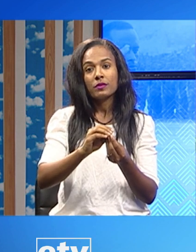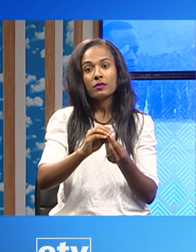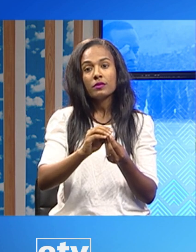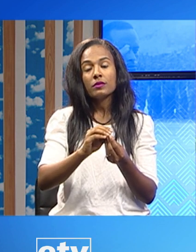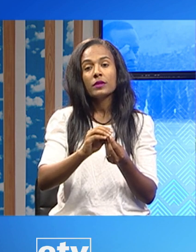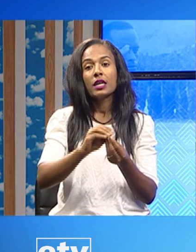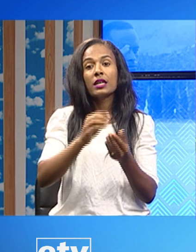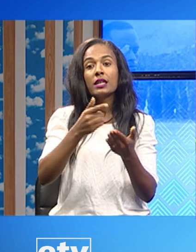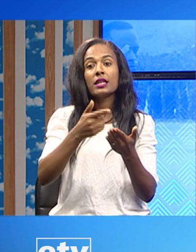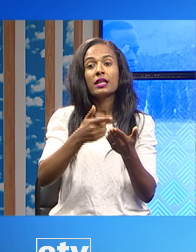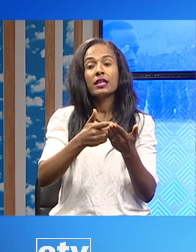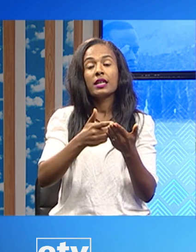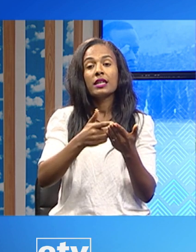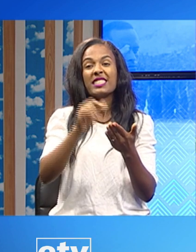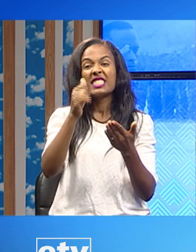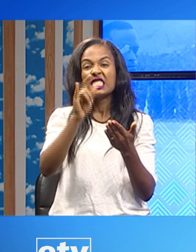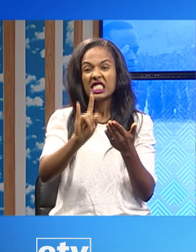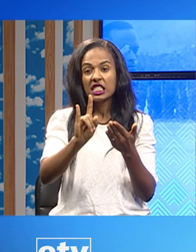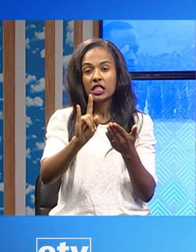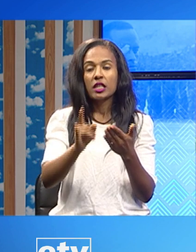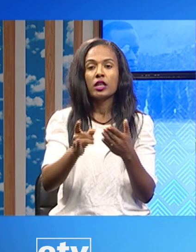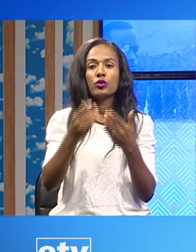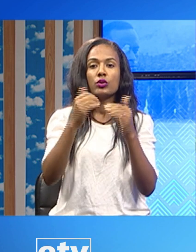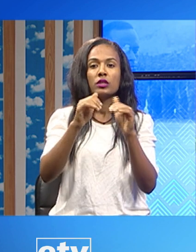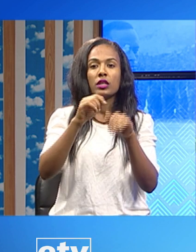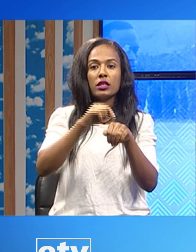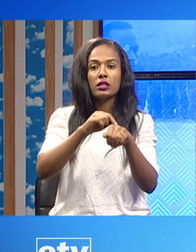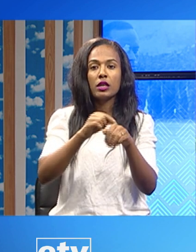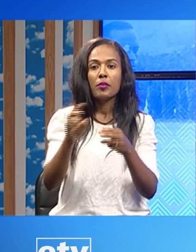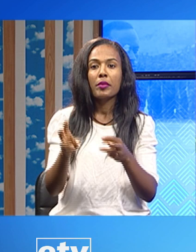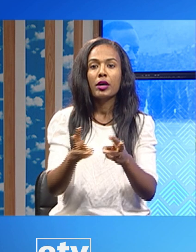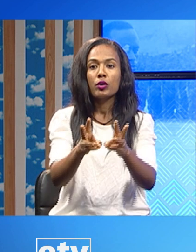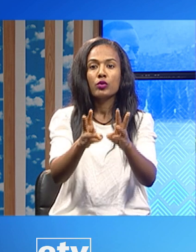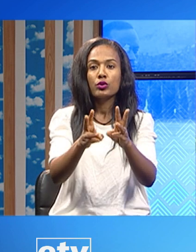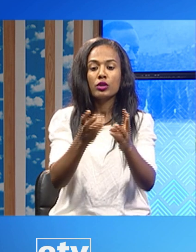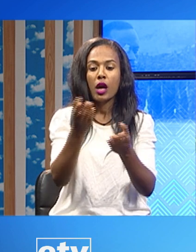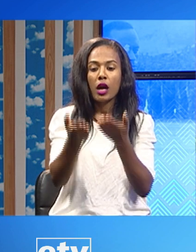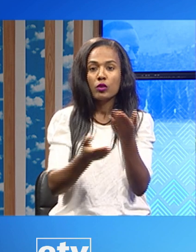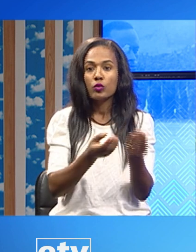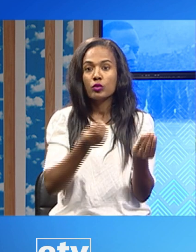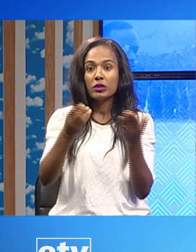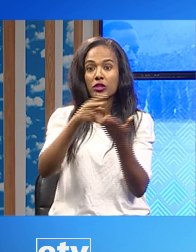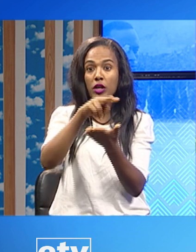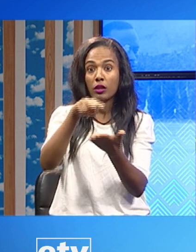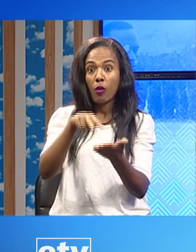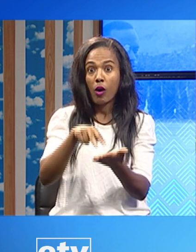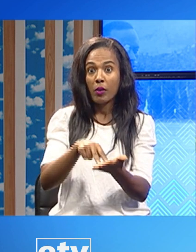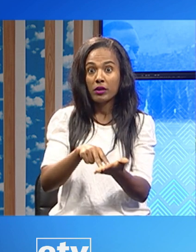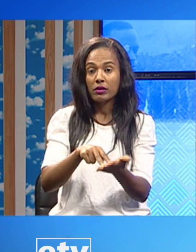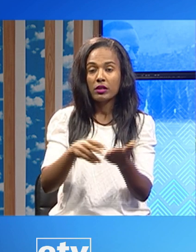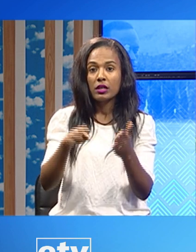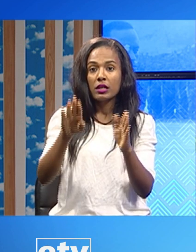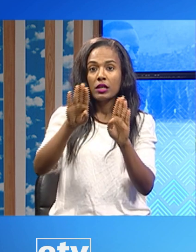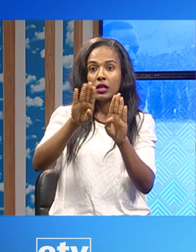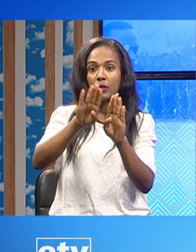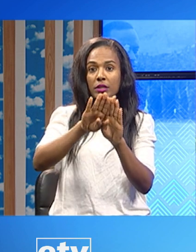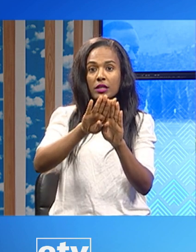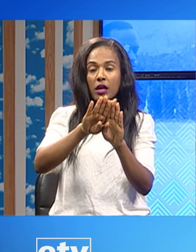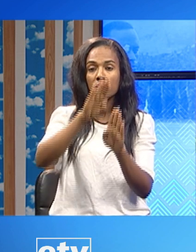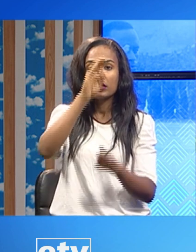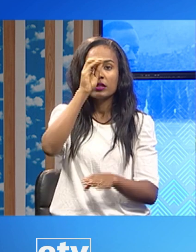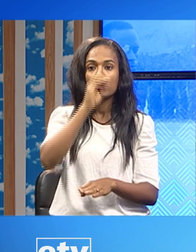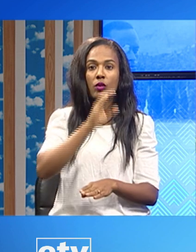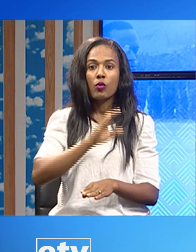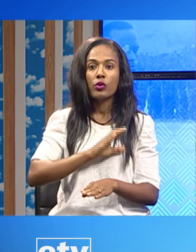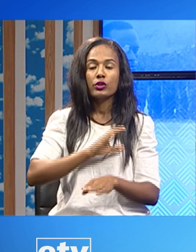የዝ ለተወሰነ ጊዜ መንገዶችን አገልግሎት መስጫ ተቋማትን ለመዝጋት እንዲሁም